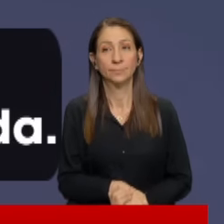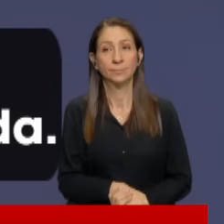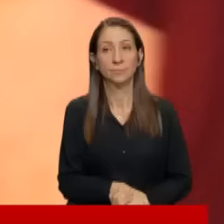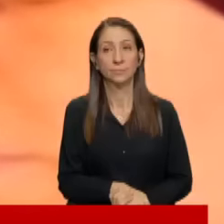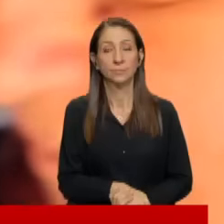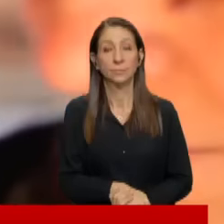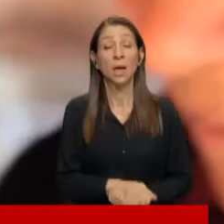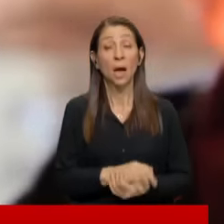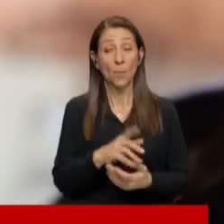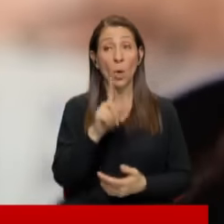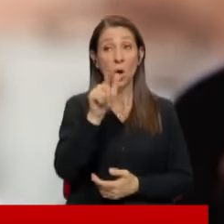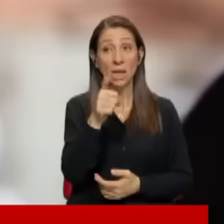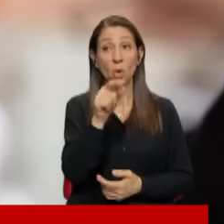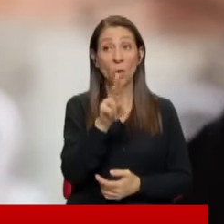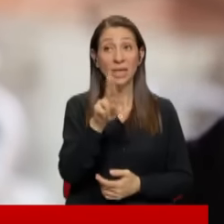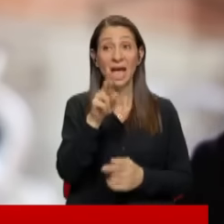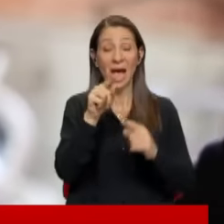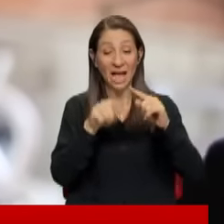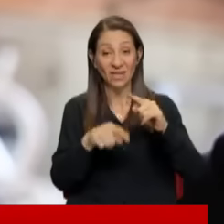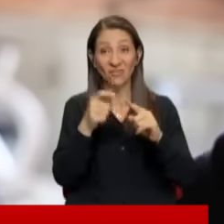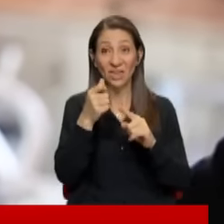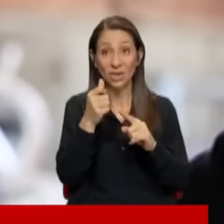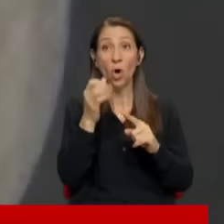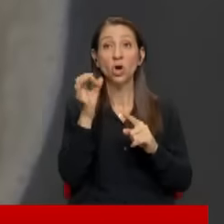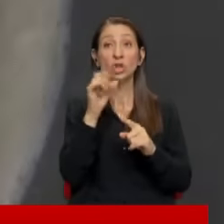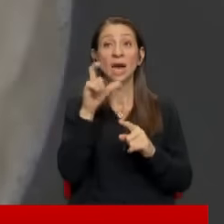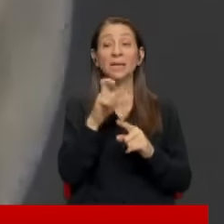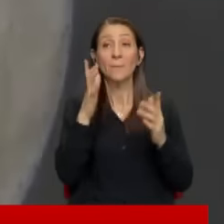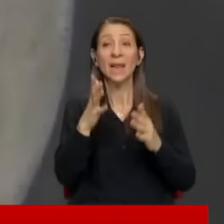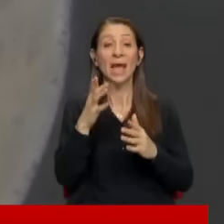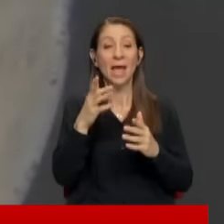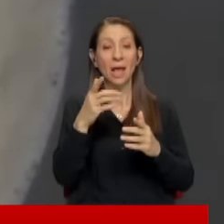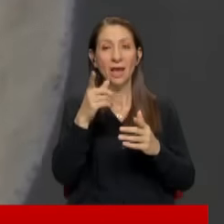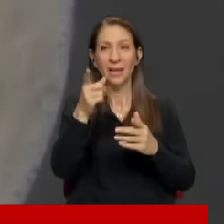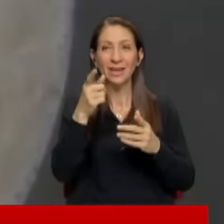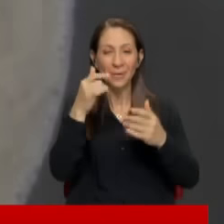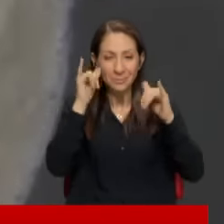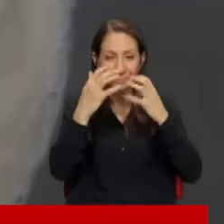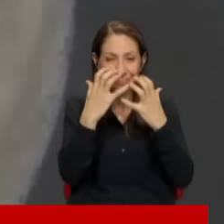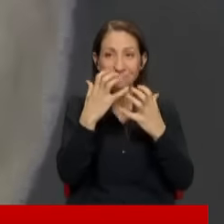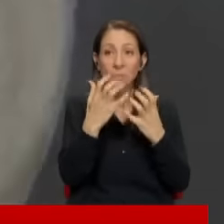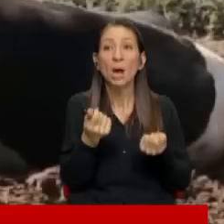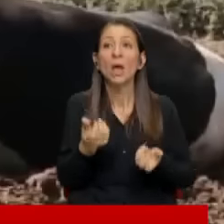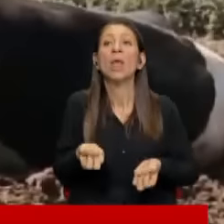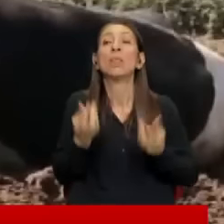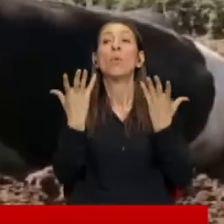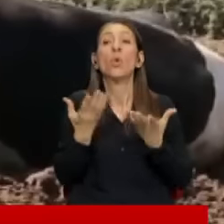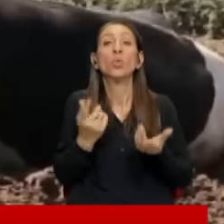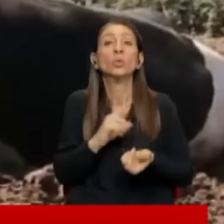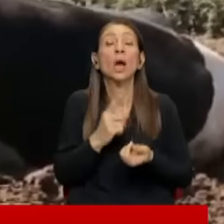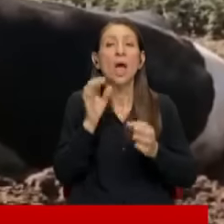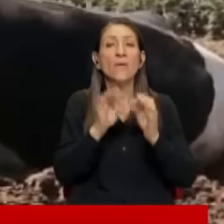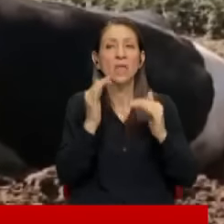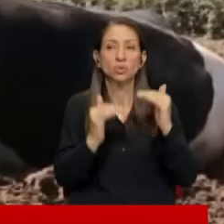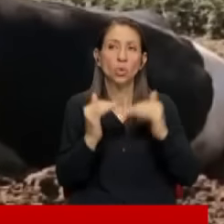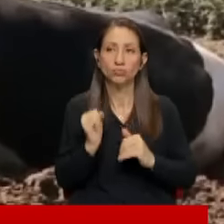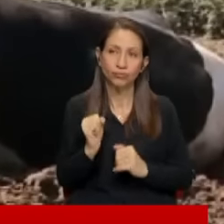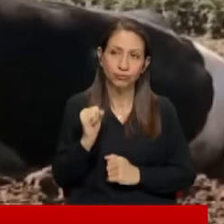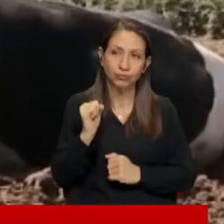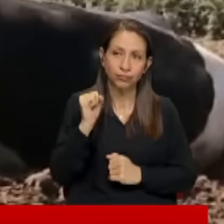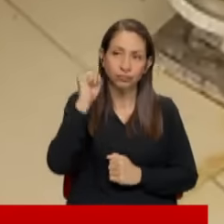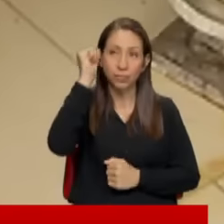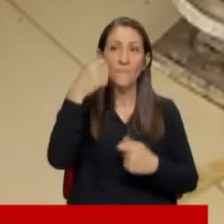etmiyoruz. Ama 16-17 liranın altındaki fiyat Ocak ayında bile üreticiyi kurtarmıyordu. Enflasyonsa hız kesmedi, hala